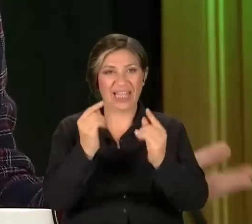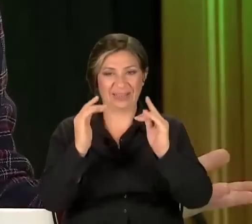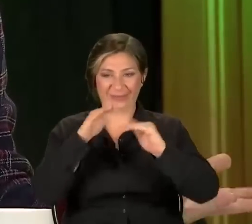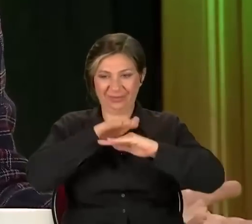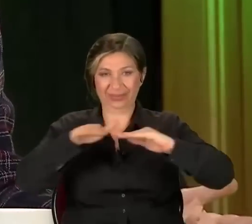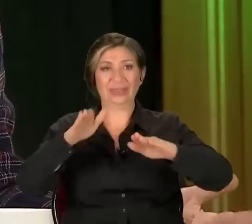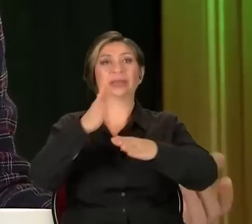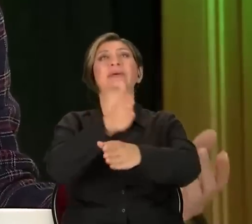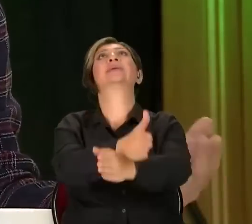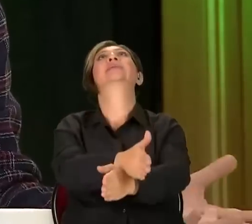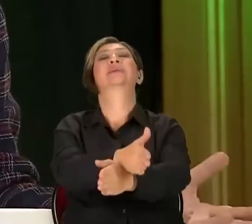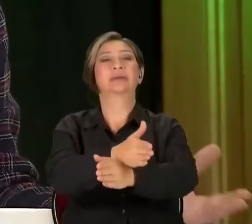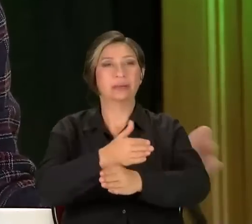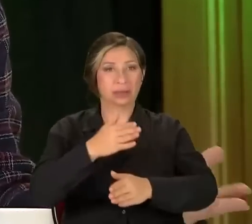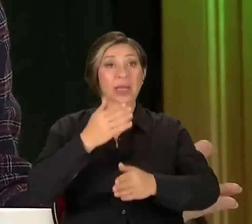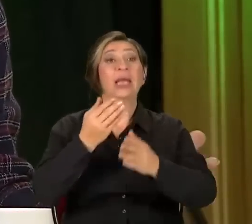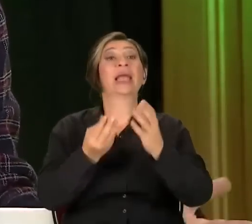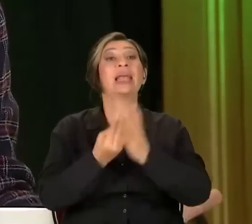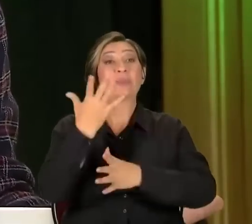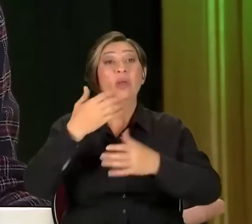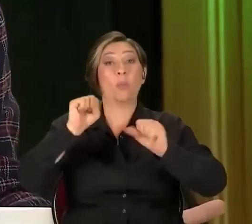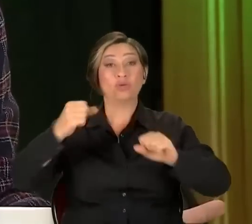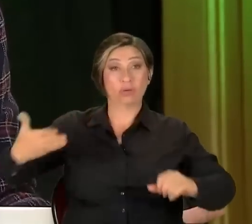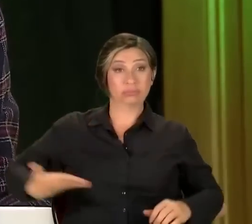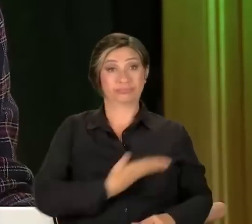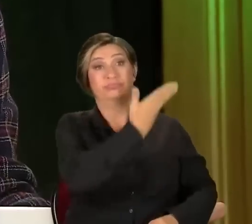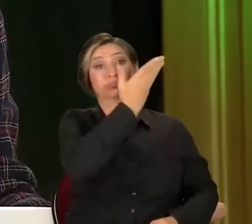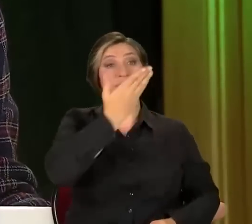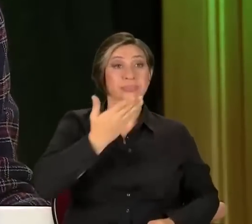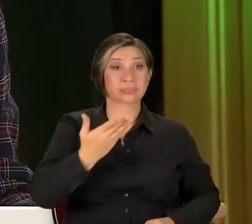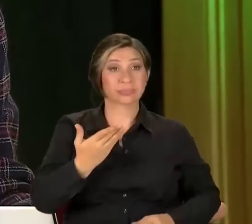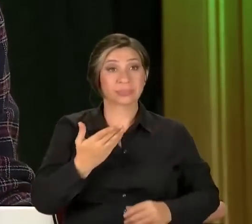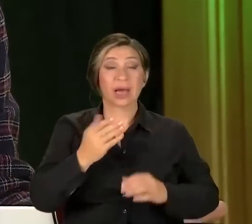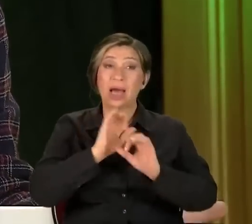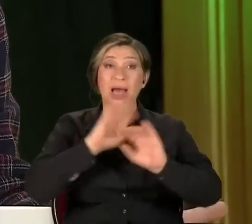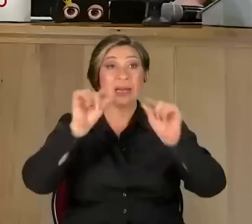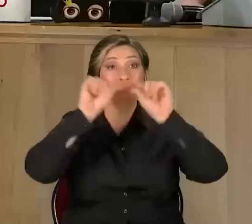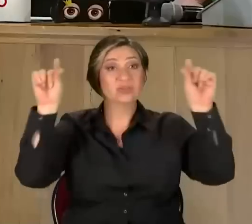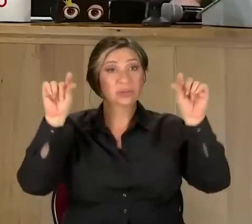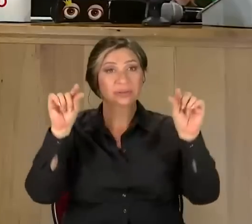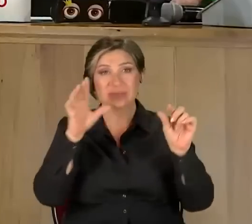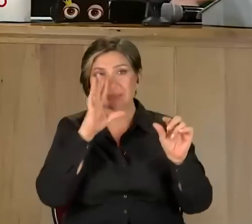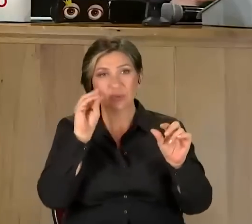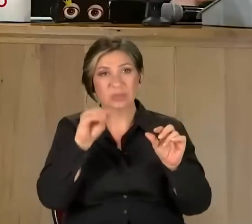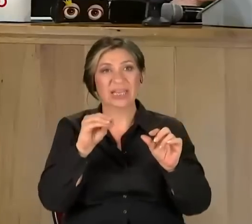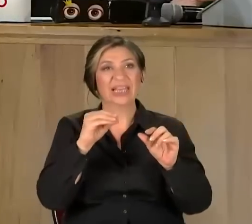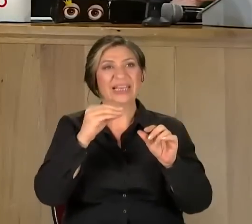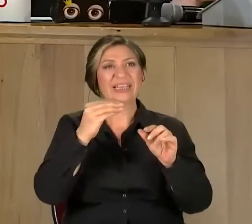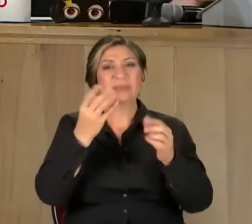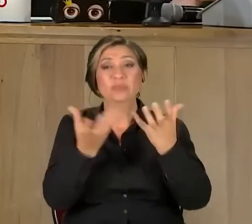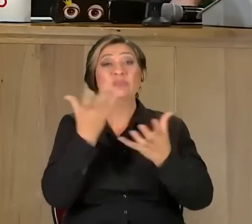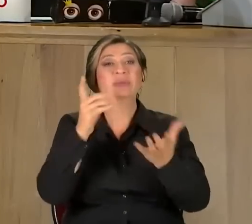üzerinde yattım mı? Yetmedi, üstümden motor geçti. Harika başlık. Kim koymuş? Evet. Çiğ tavuk